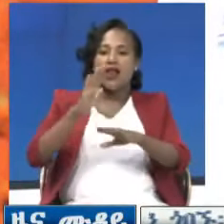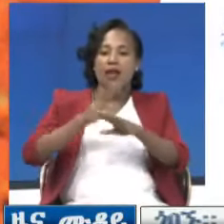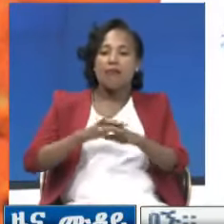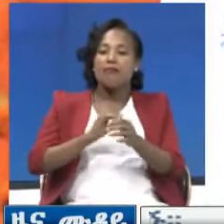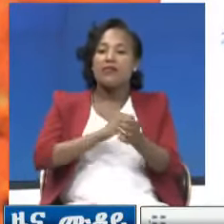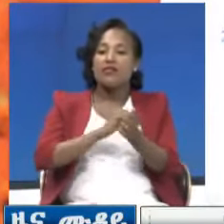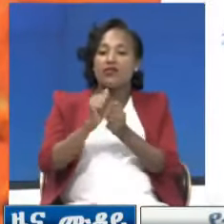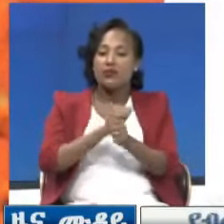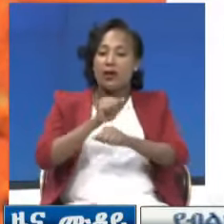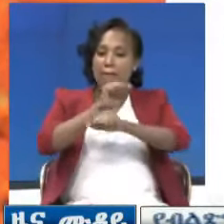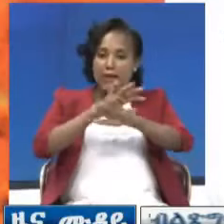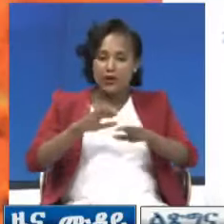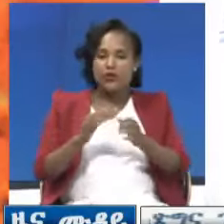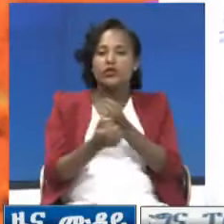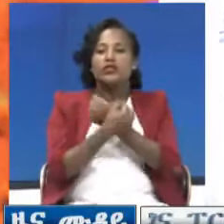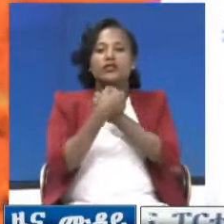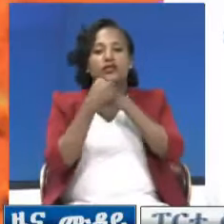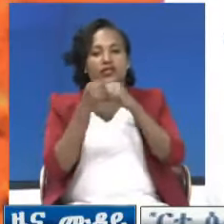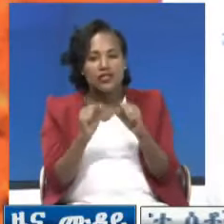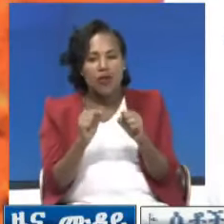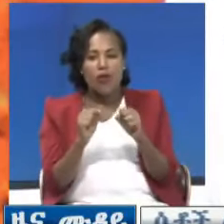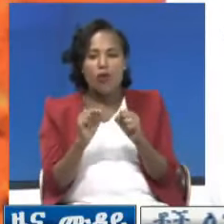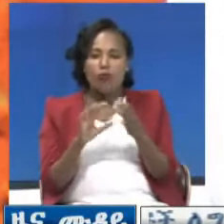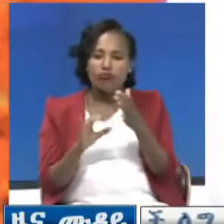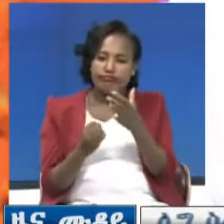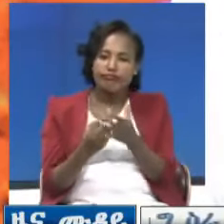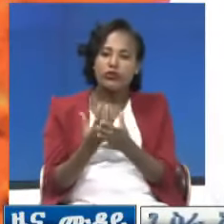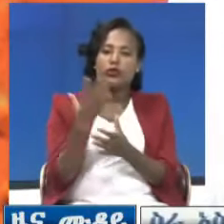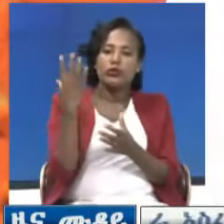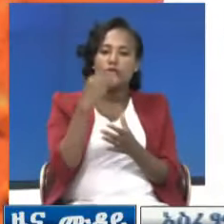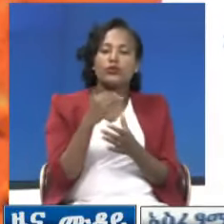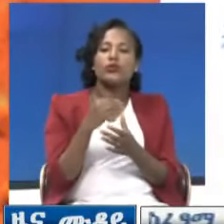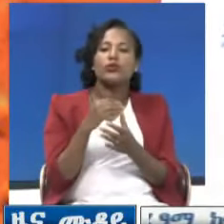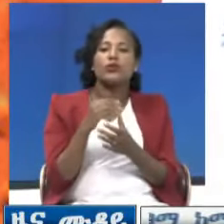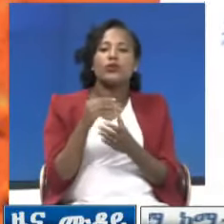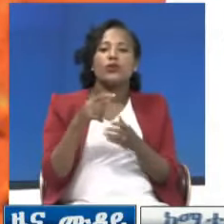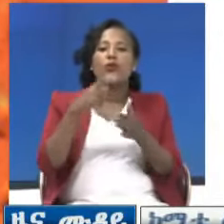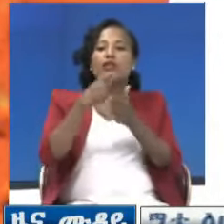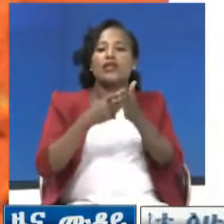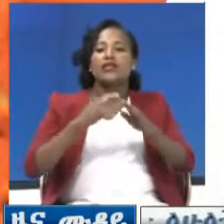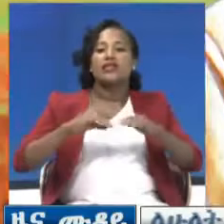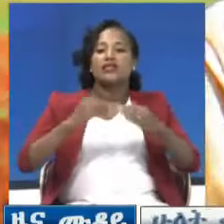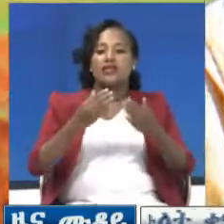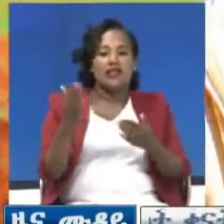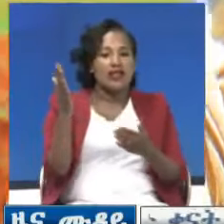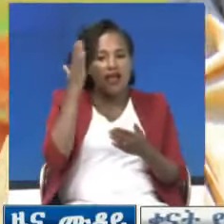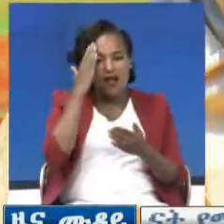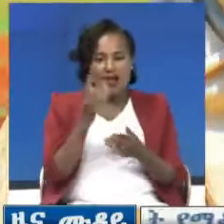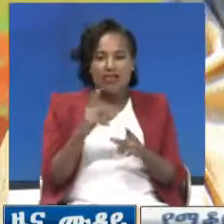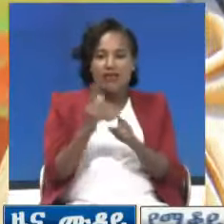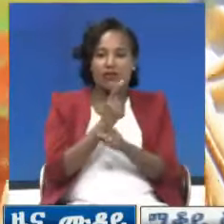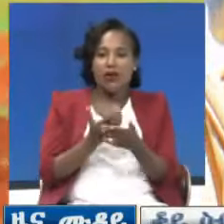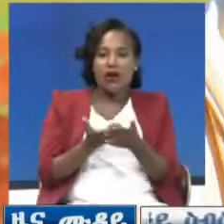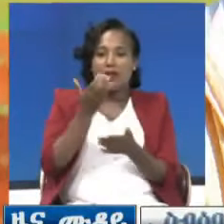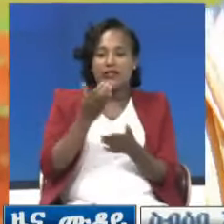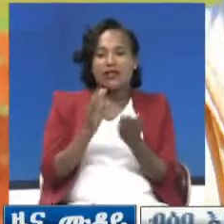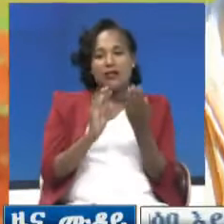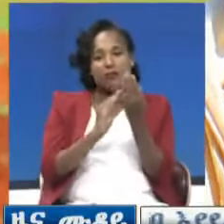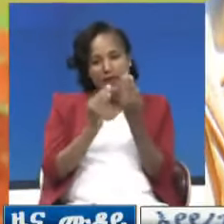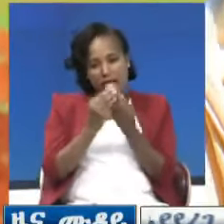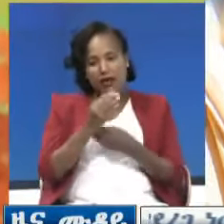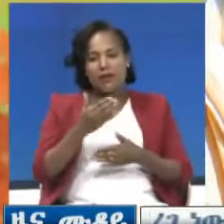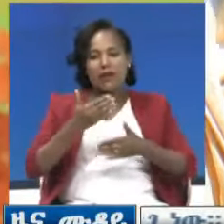መሬቶች ድነው ምንጩ ጋር ወርምሶ ጥሩ ልማትና ጥሩ ውጤት እየሰጠን እናውቀዋለን። እኛም የተፈጥሮ ሀብታችን ለማንከባከብ